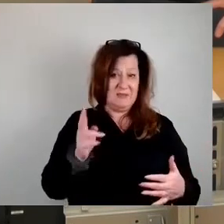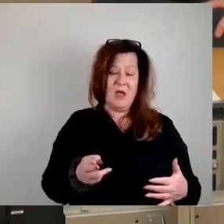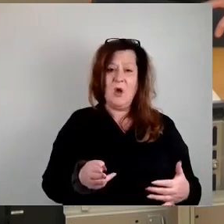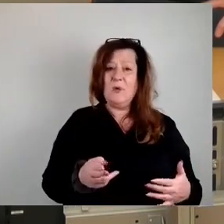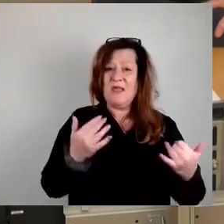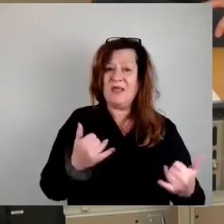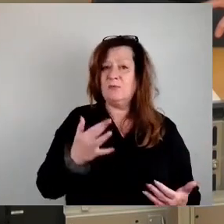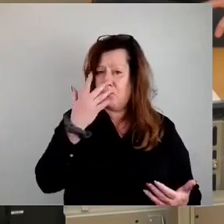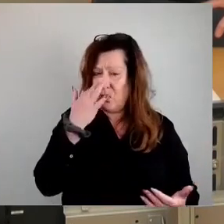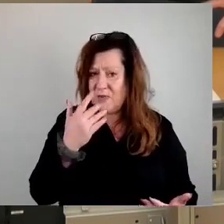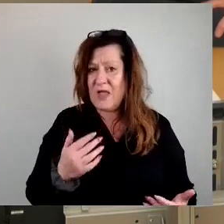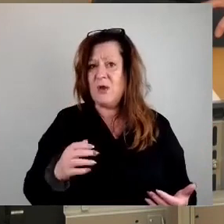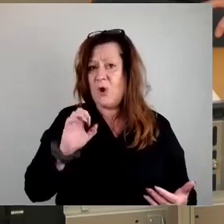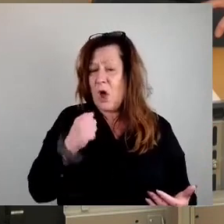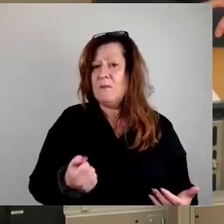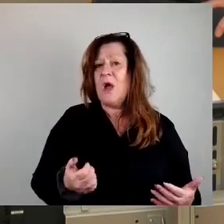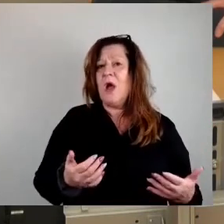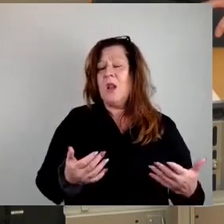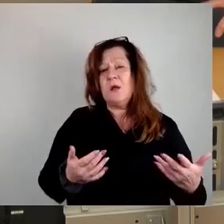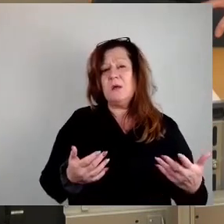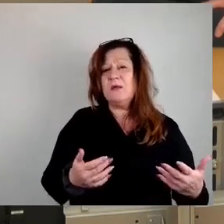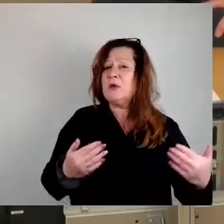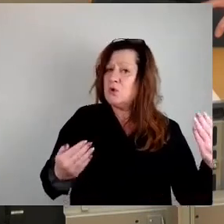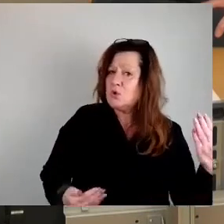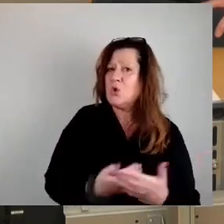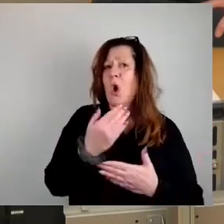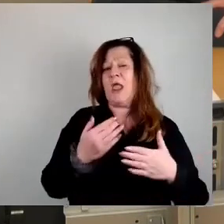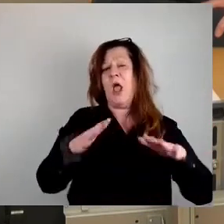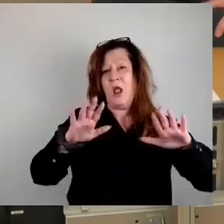jetzt nochmal unter Betrachtung der neuen Lage, die wir jetzt